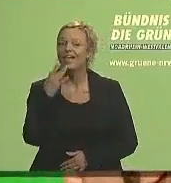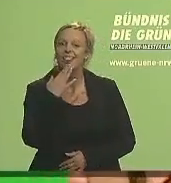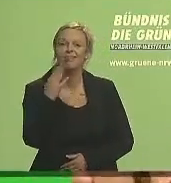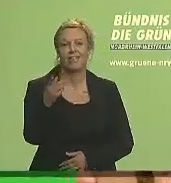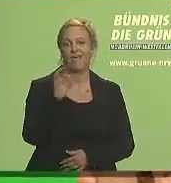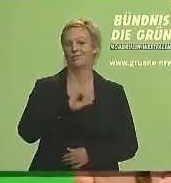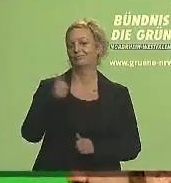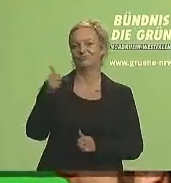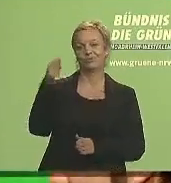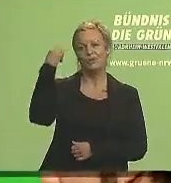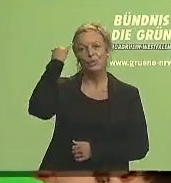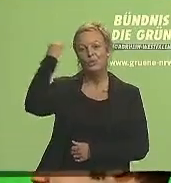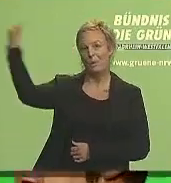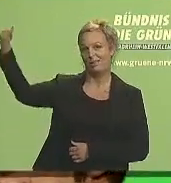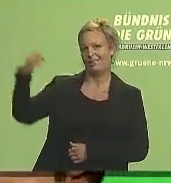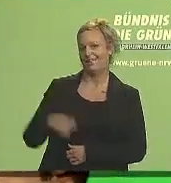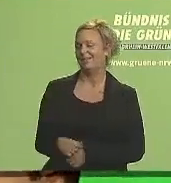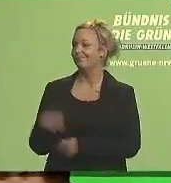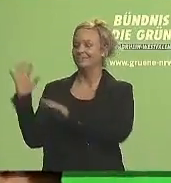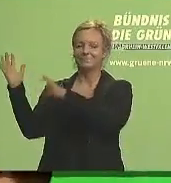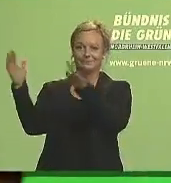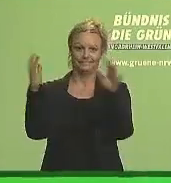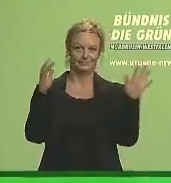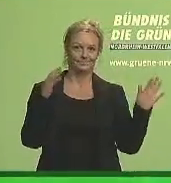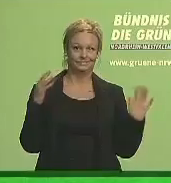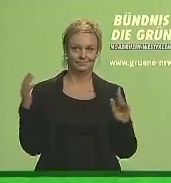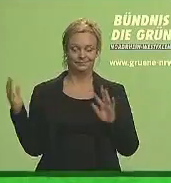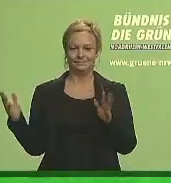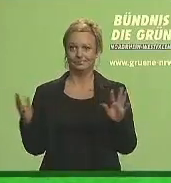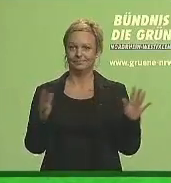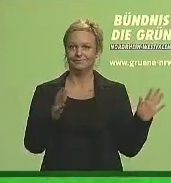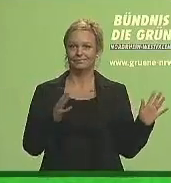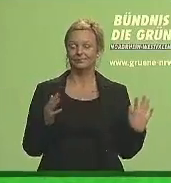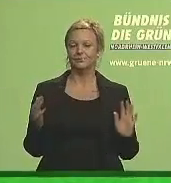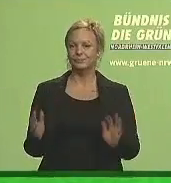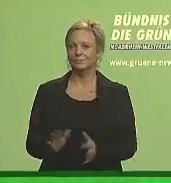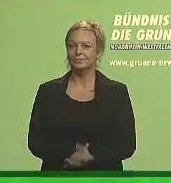tolle Idee. Du, das mal einschätzen. So, du hältst.